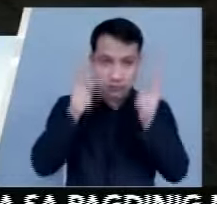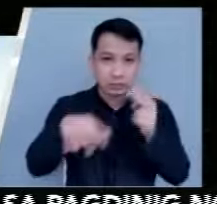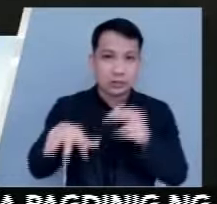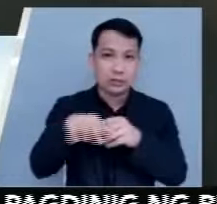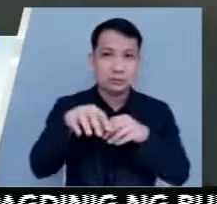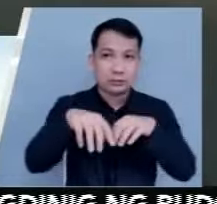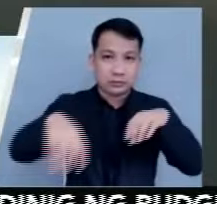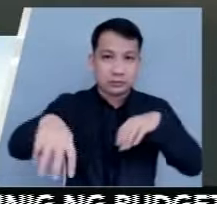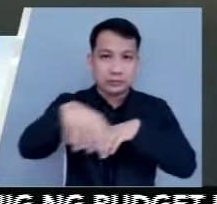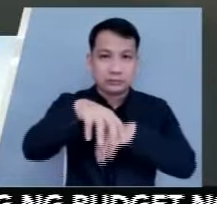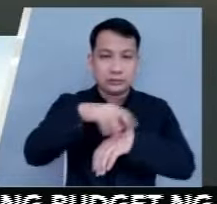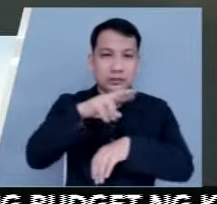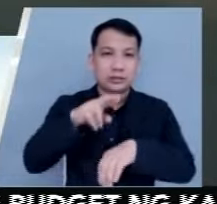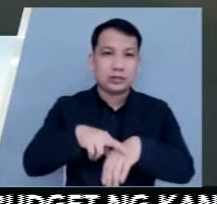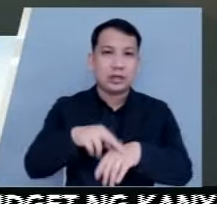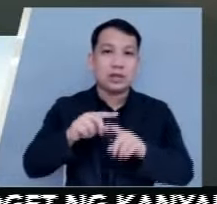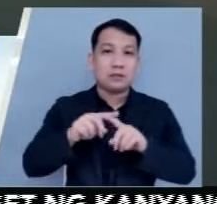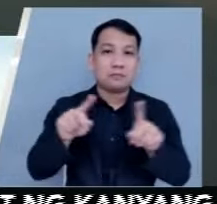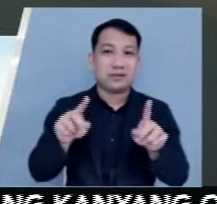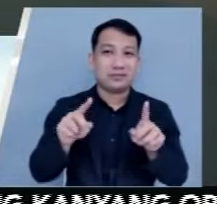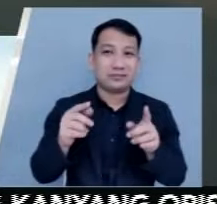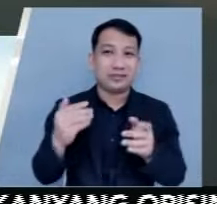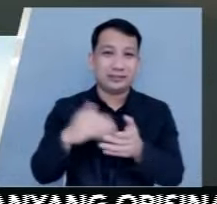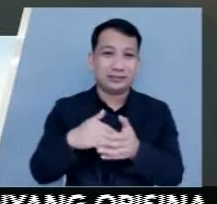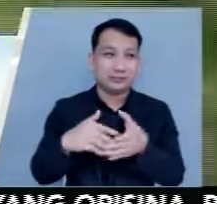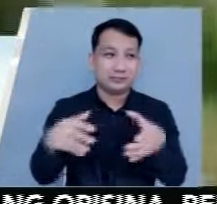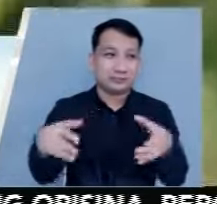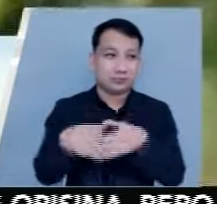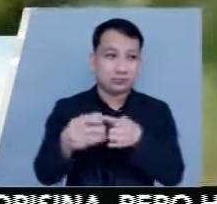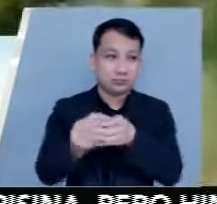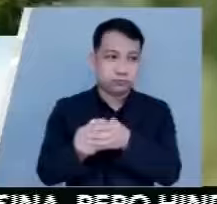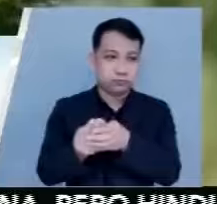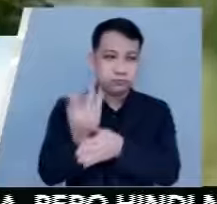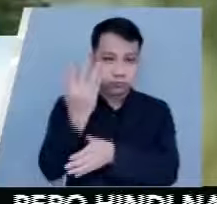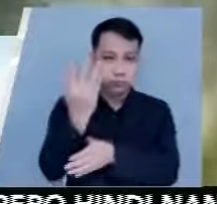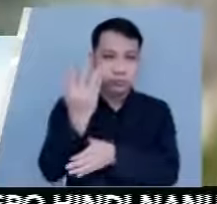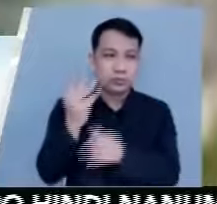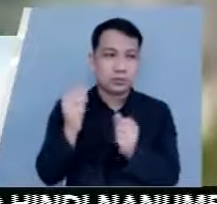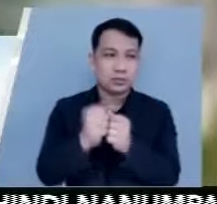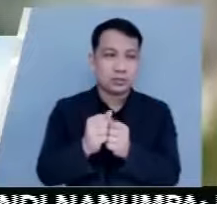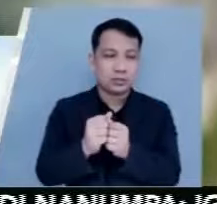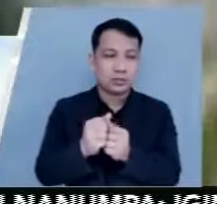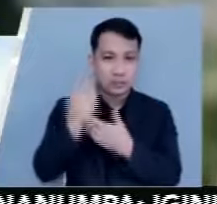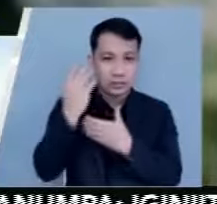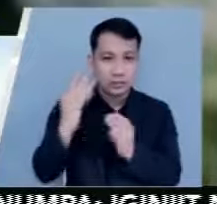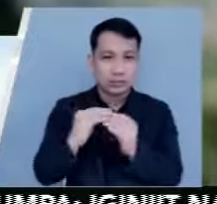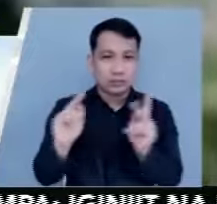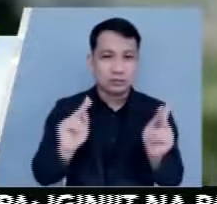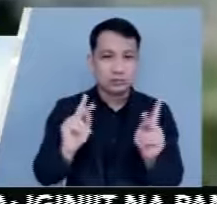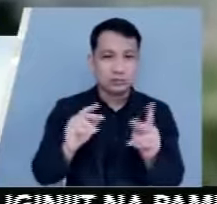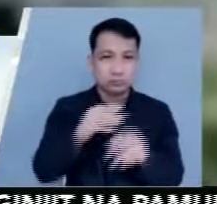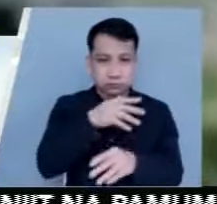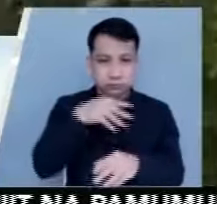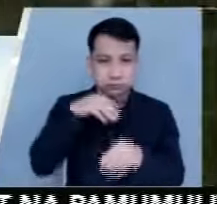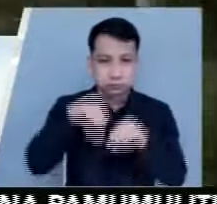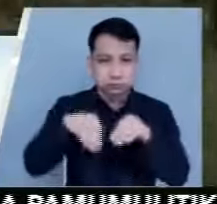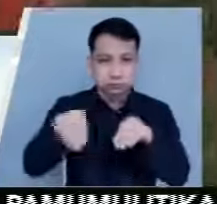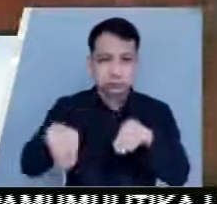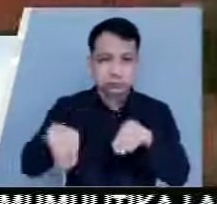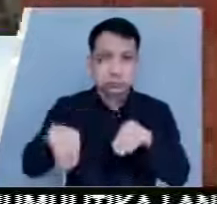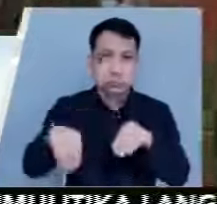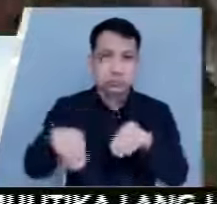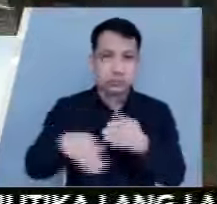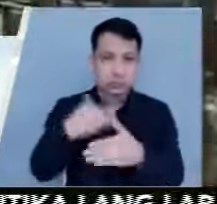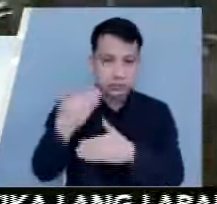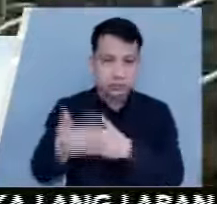rehiyon. Pero sa muling pag-aalboroto ng Bulkan Canloon, muling nabalot ng abo ang mga taniman na pinalalapan ng sunod-sunod na